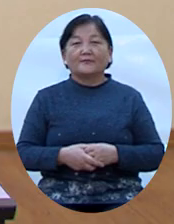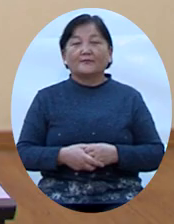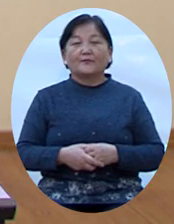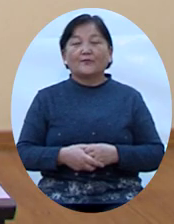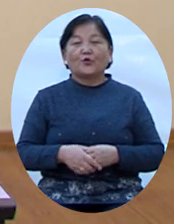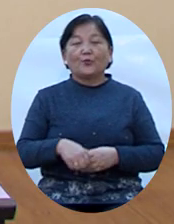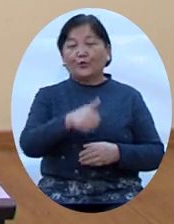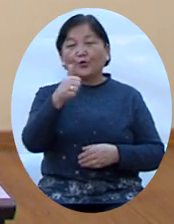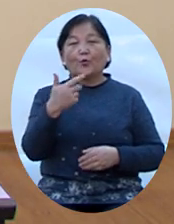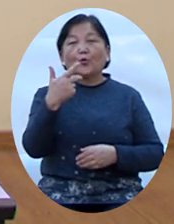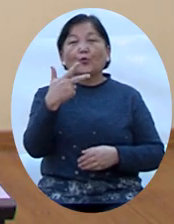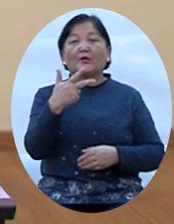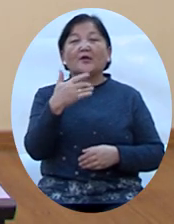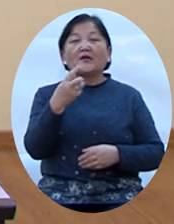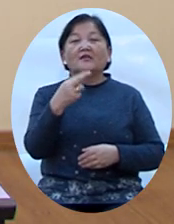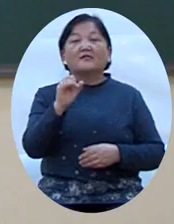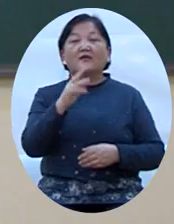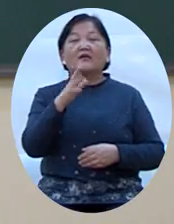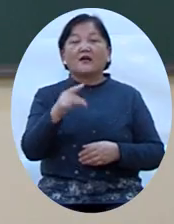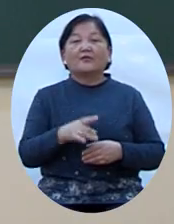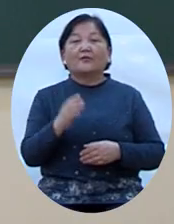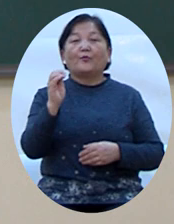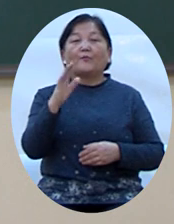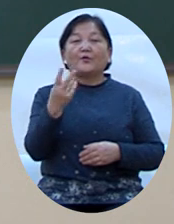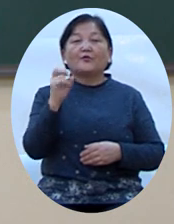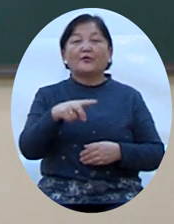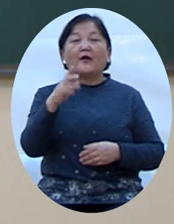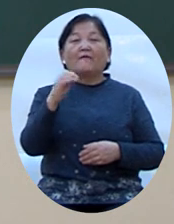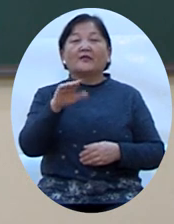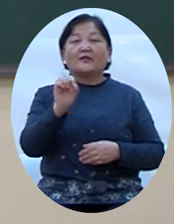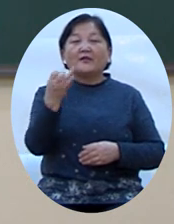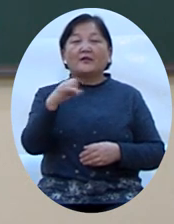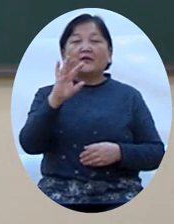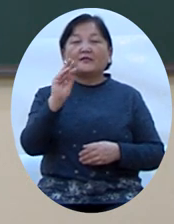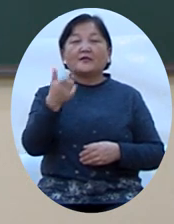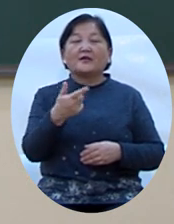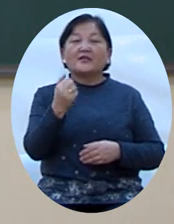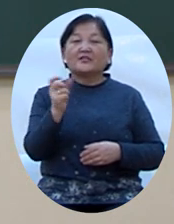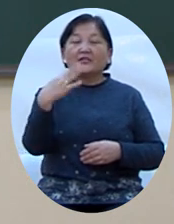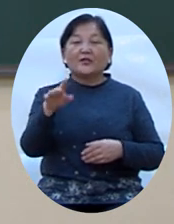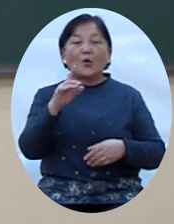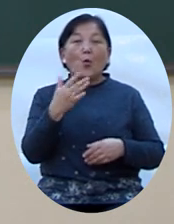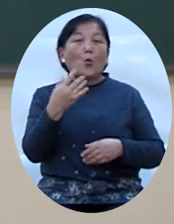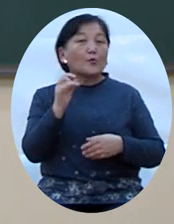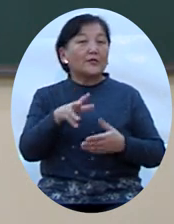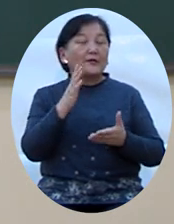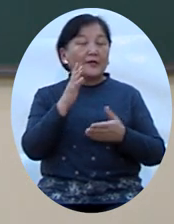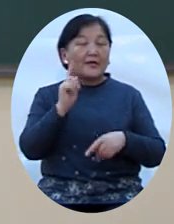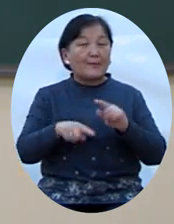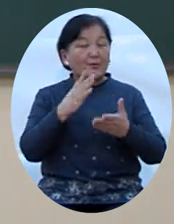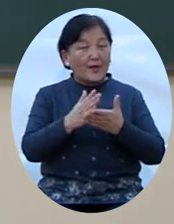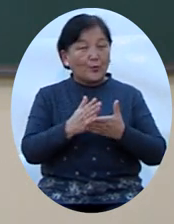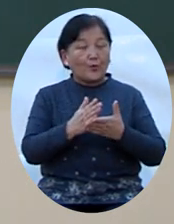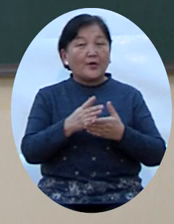За одоо бүгдээрээ 3 дахь индикатор болох фенолфтоленийг ашиглан урвал явагдсан эсгийг шалгая. За фенолфтолен нь